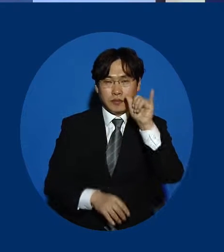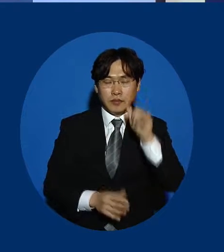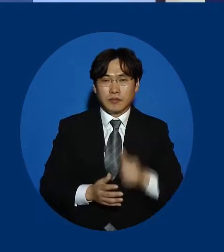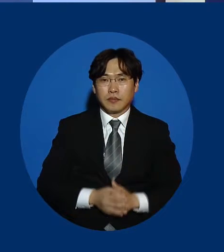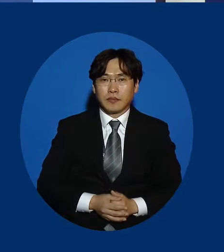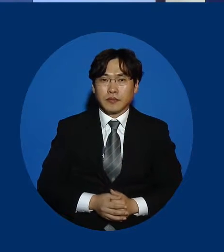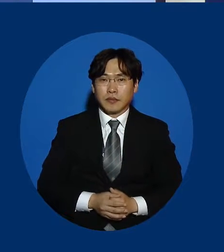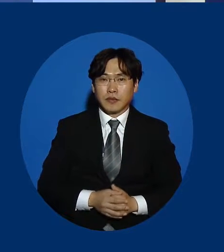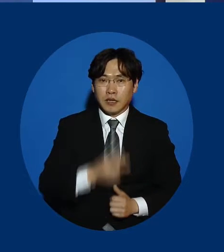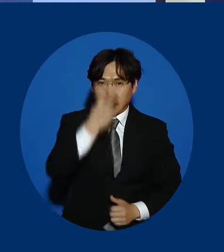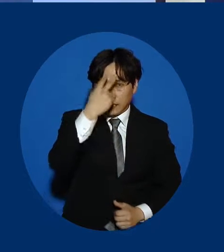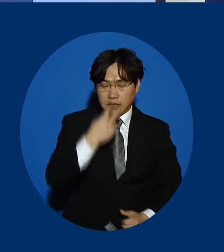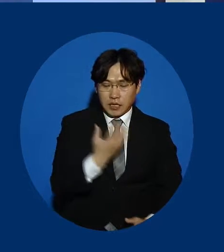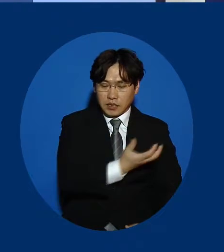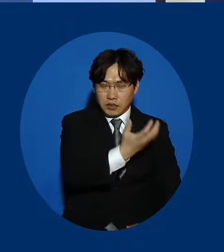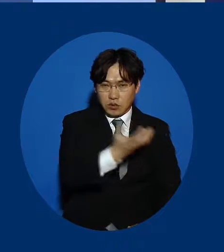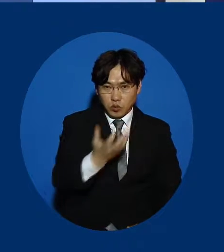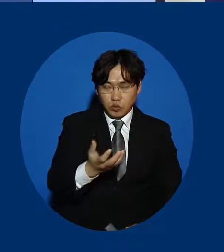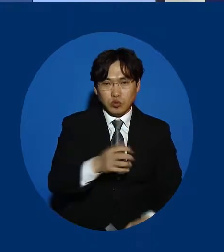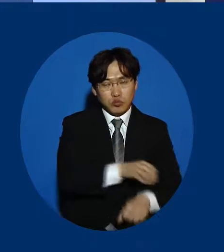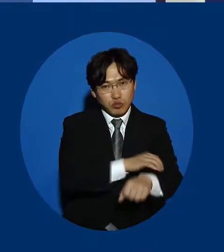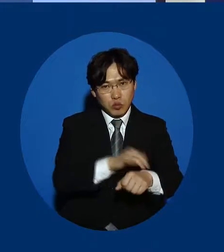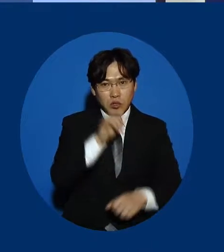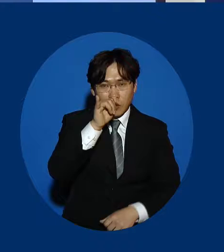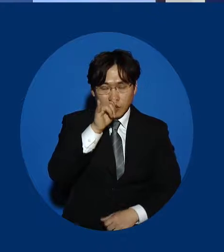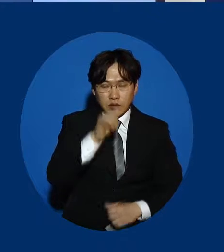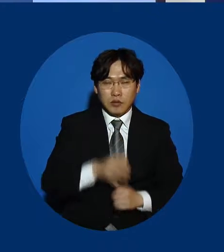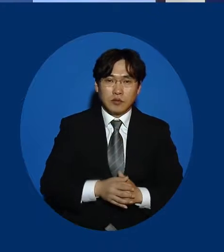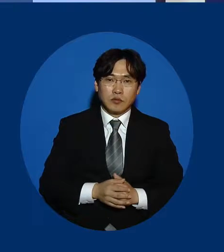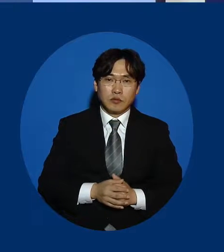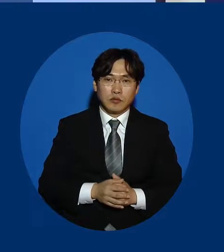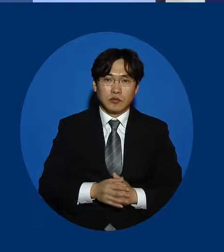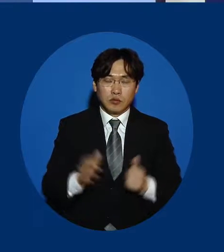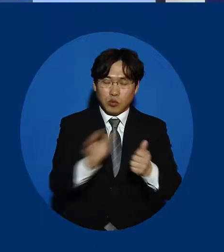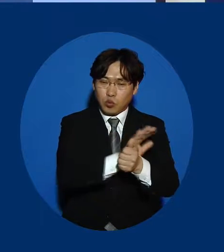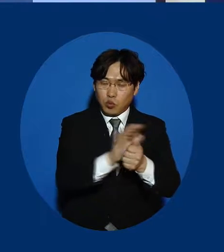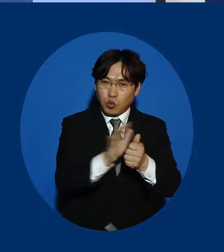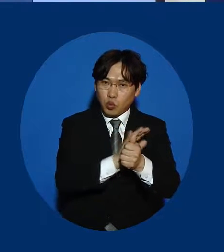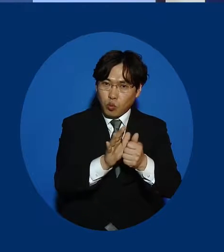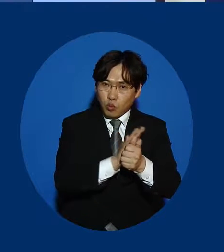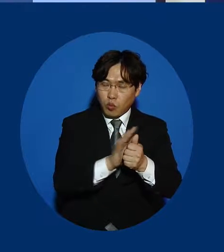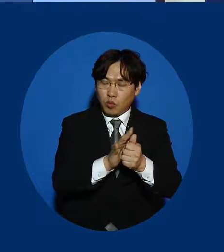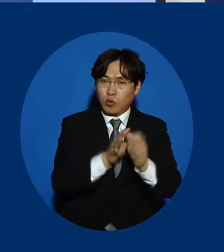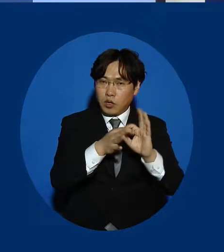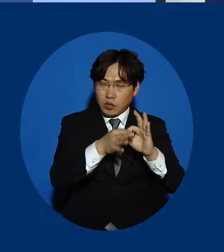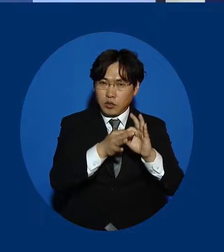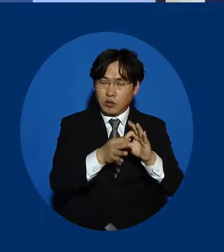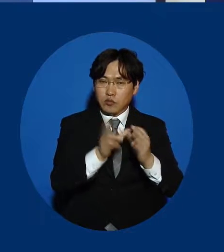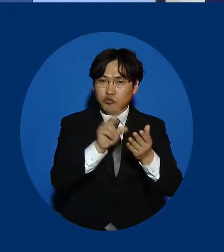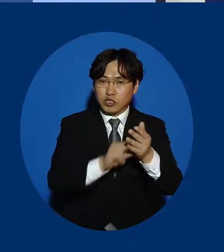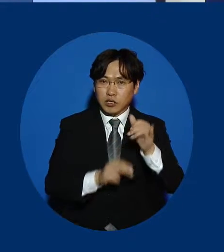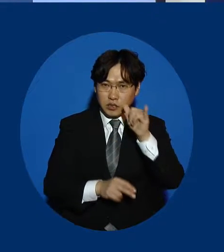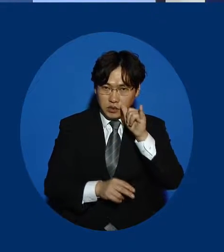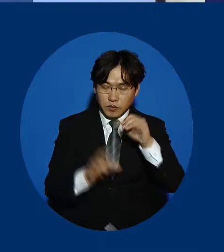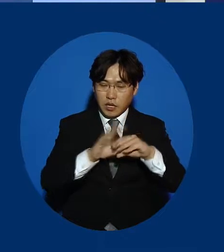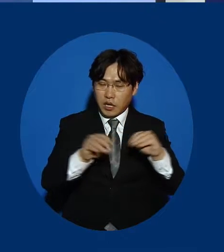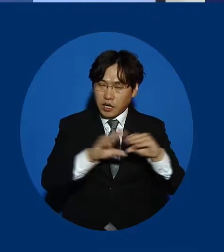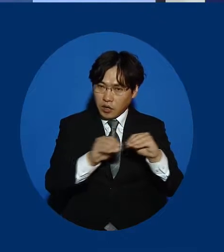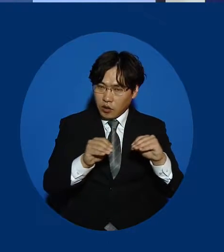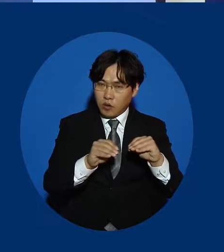봅니다. 시각 장애인들은 뭐 이동이라든가 아마 이 돌봄 쪽에도 관계가 있지만 아마